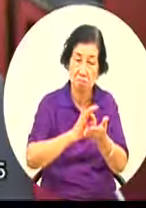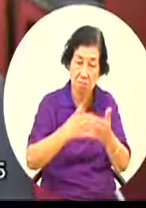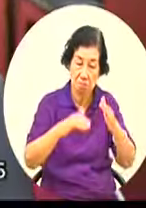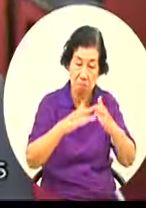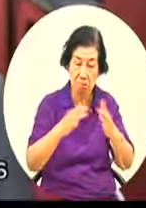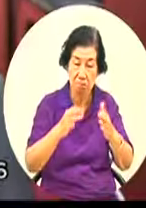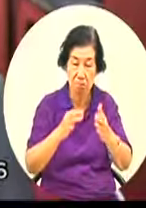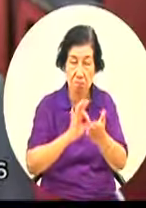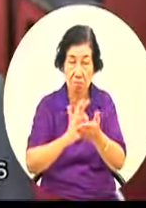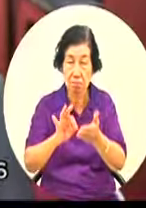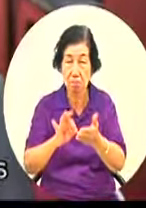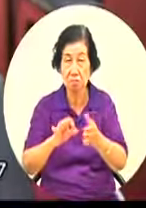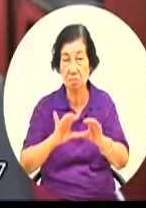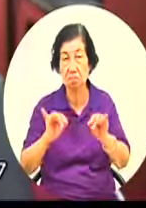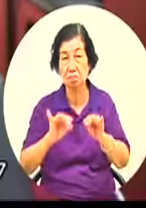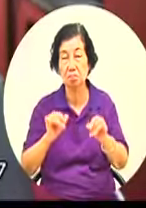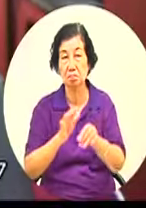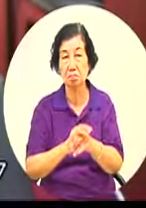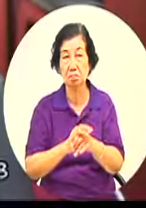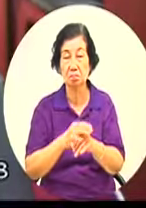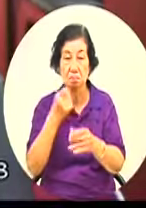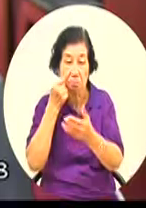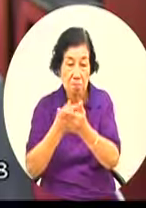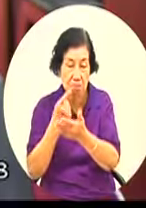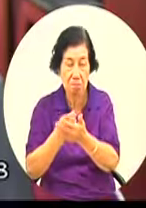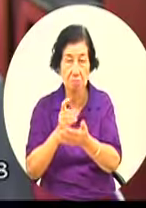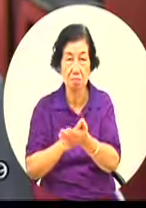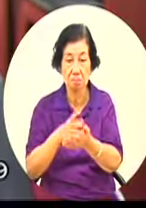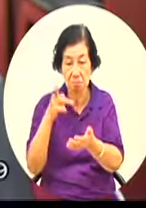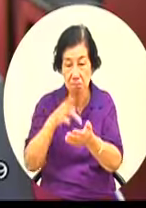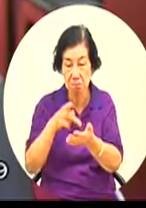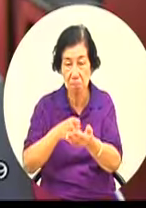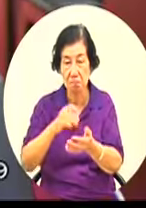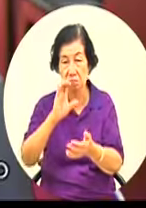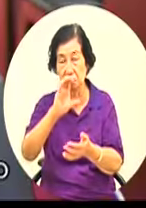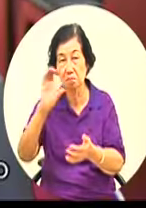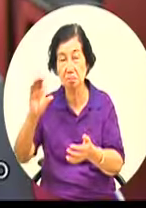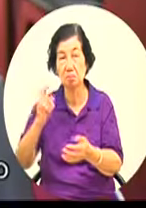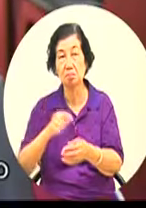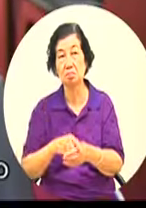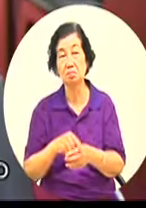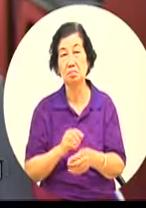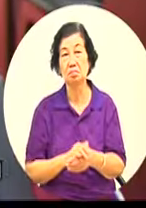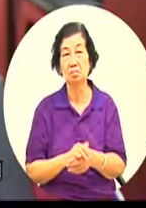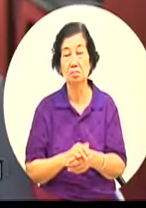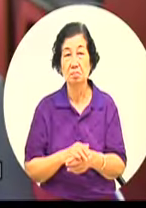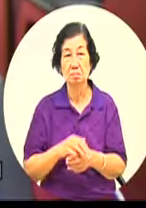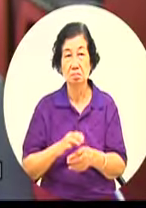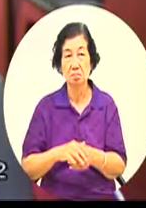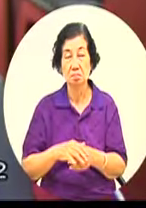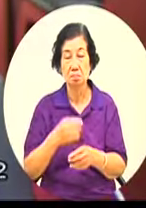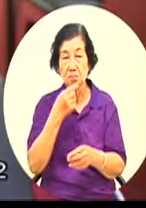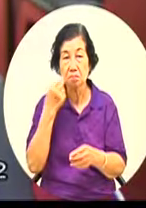才99块，倒不如我要说的是，咱赤山哦将